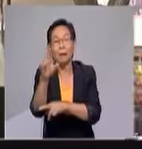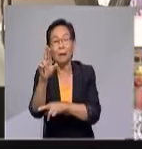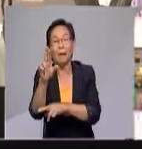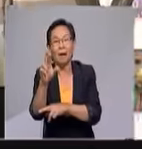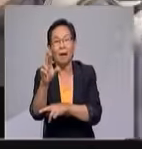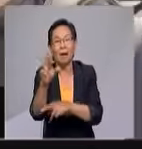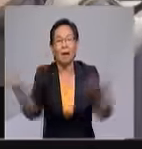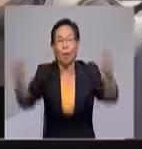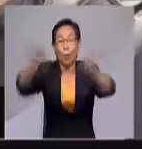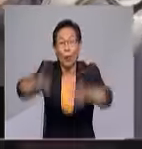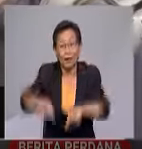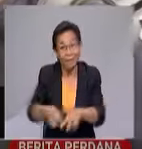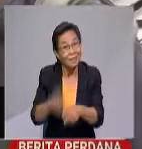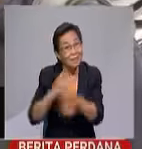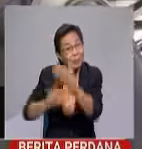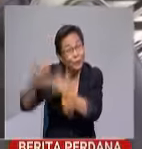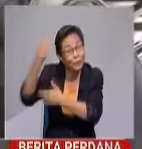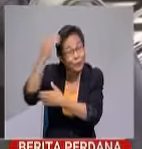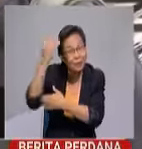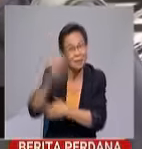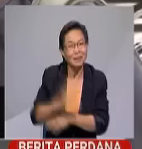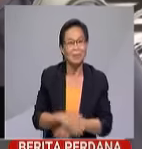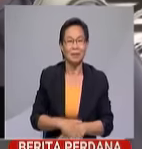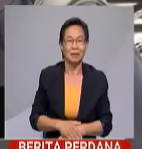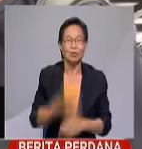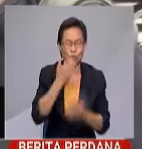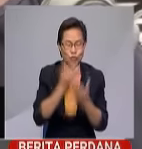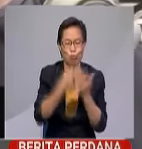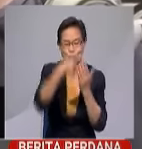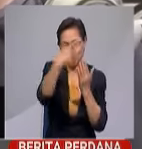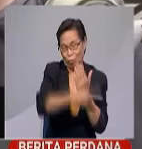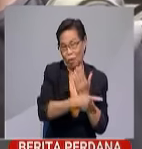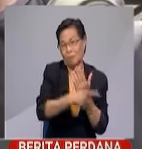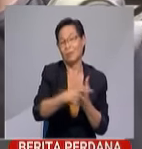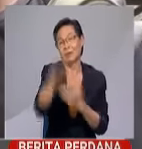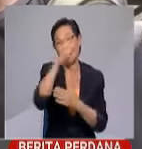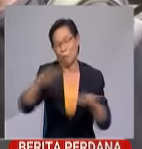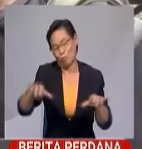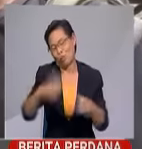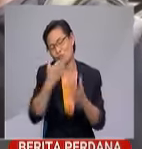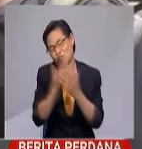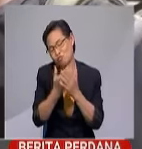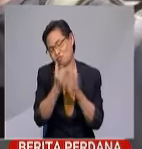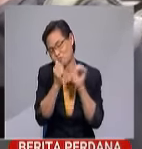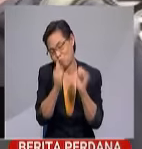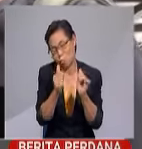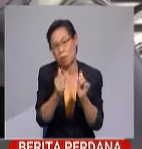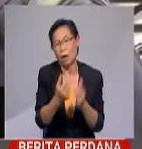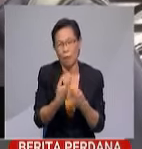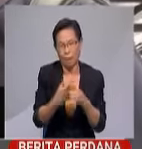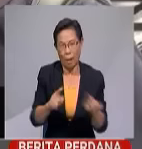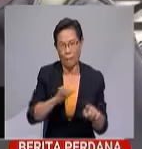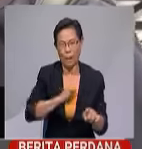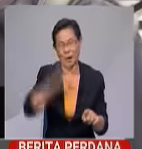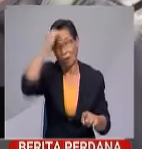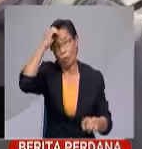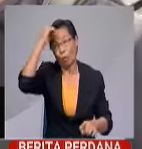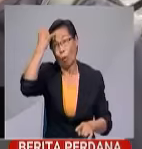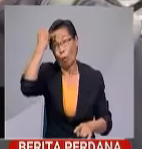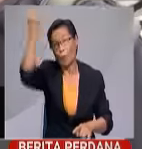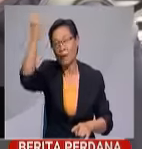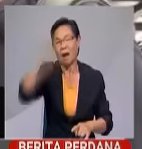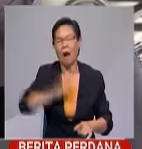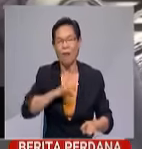cyber valley itu. As what you say just now, I think this is a good initiative which was taken by the government. But in my opinion, I feel